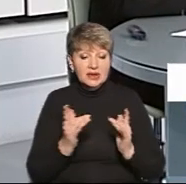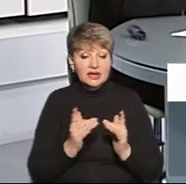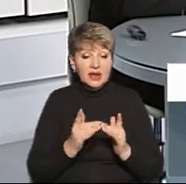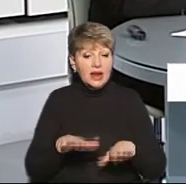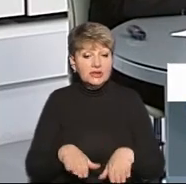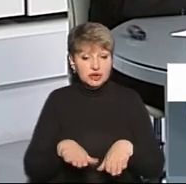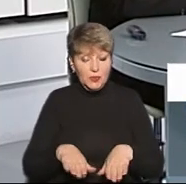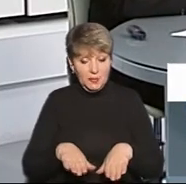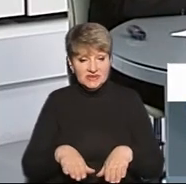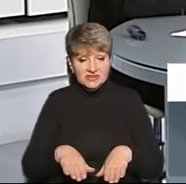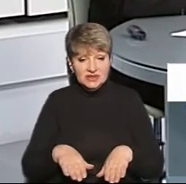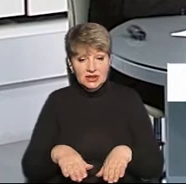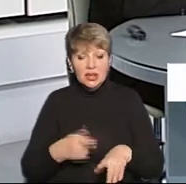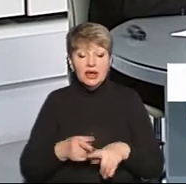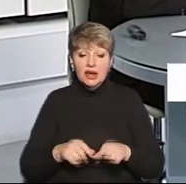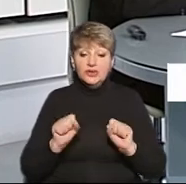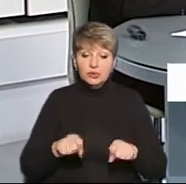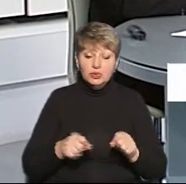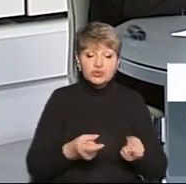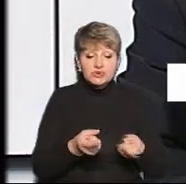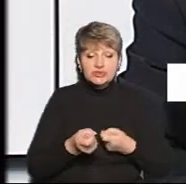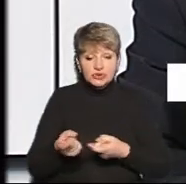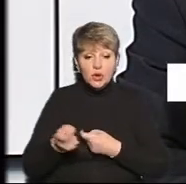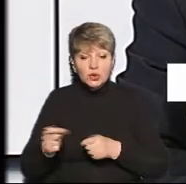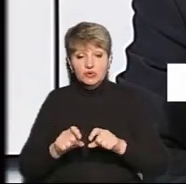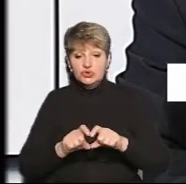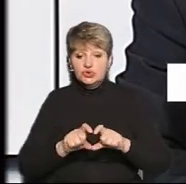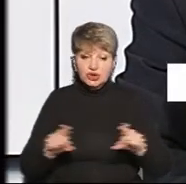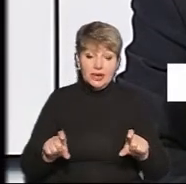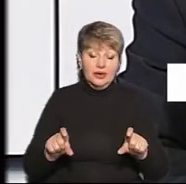ліжкомісць. Це можливе залучення там, і шкіл,